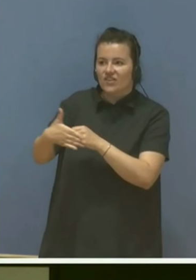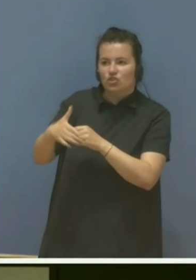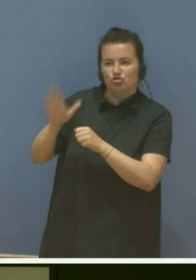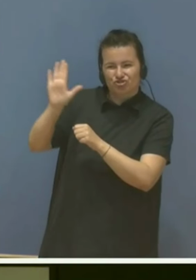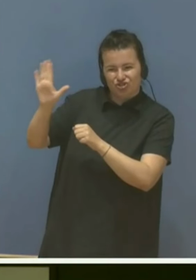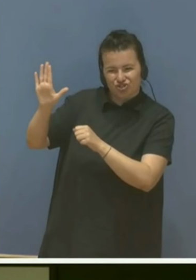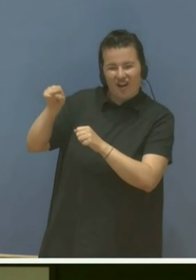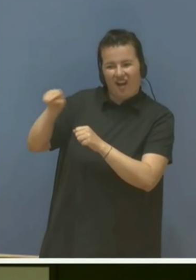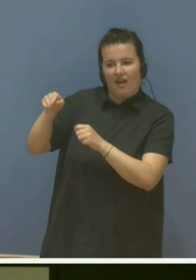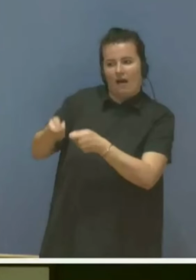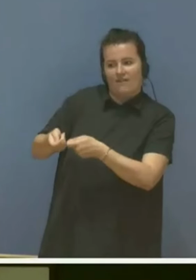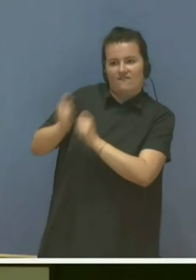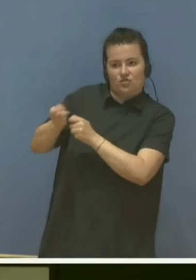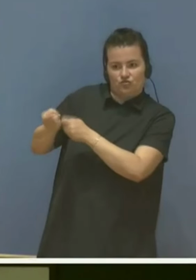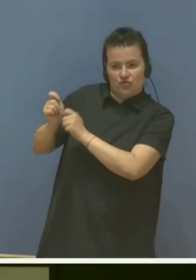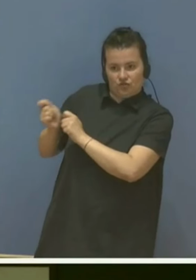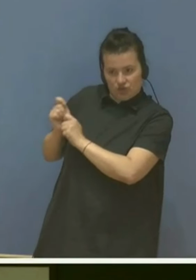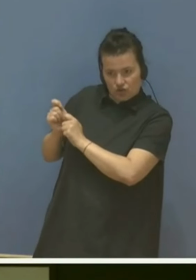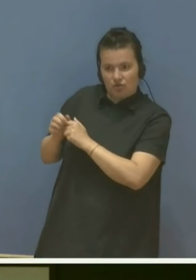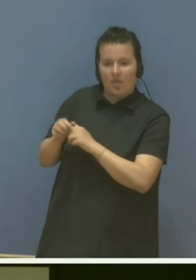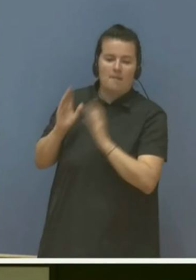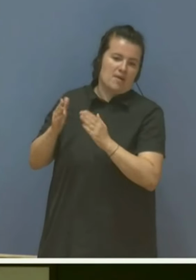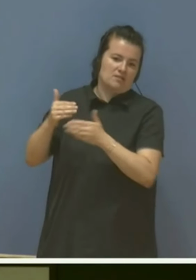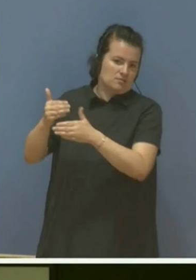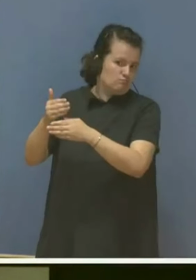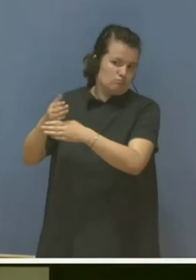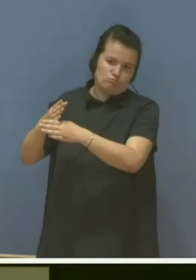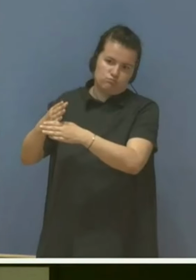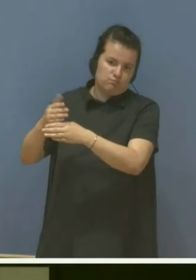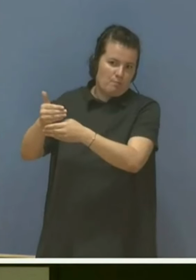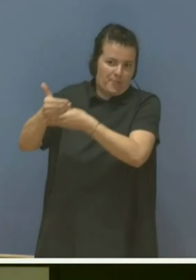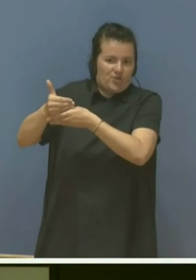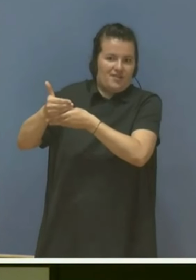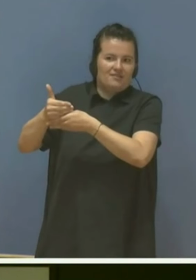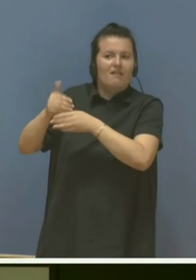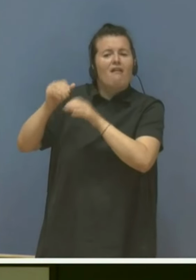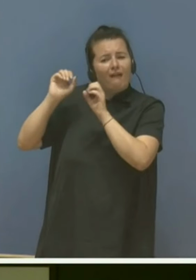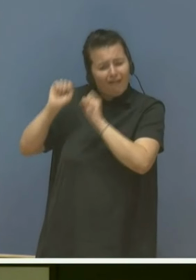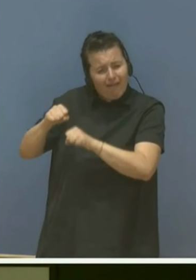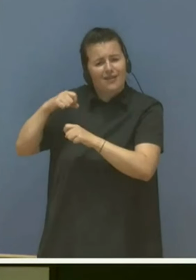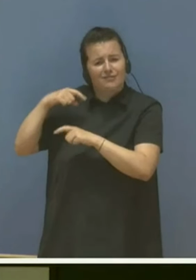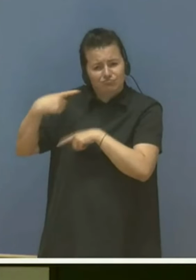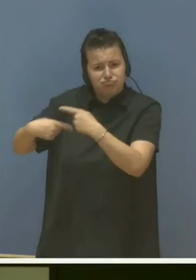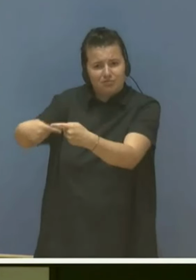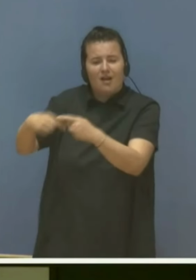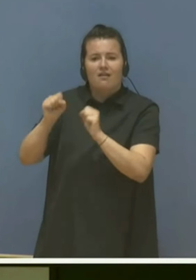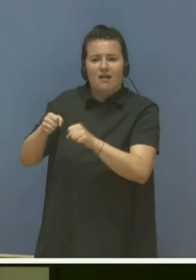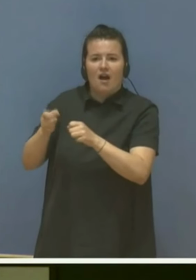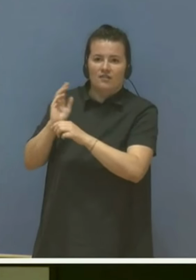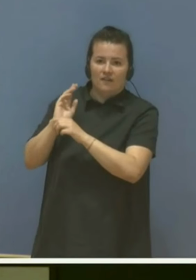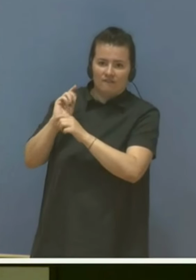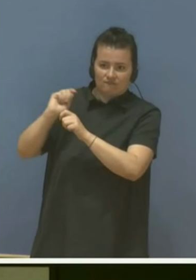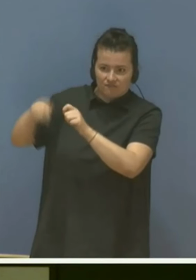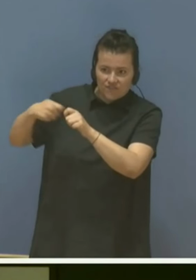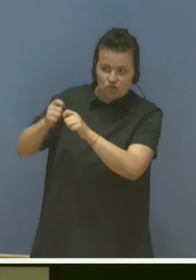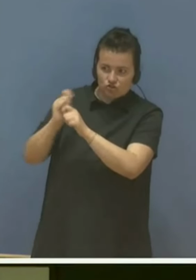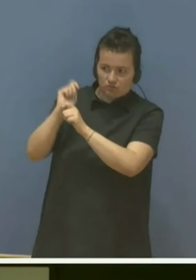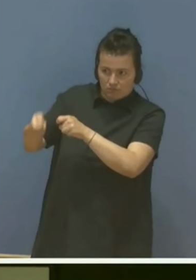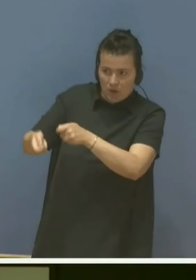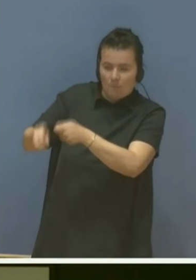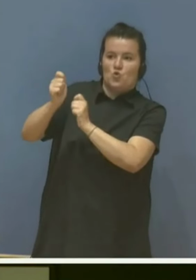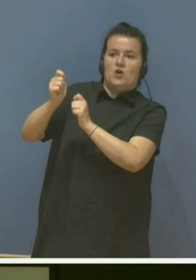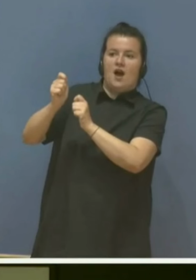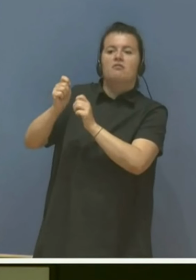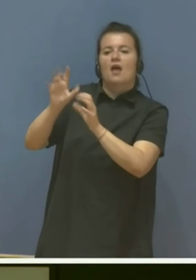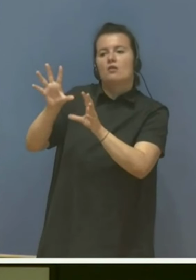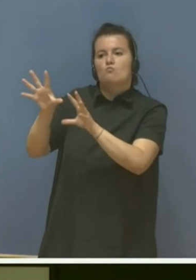соображения охраны особо ценных популяций рыбы, так и вследствие желания промышленного лобби увеличивать свои лимиты за счет сокращения наших. Вопрос